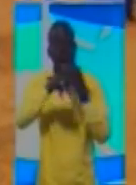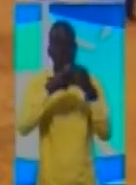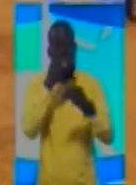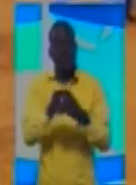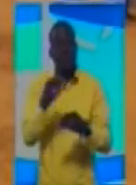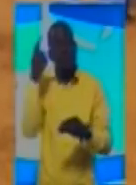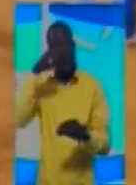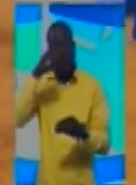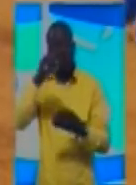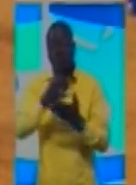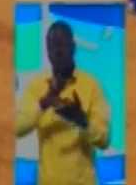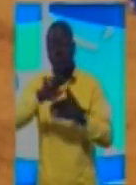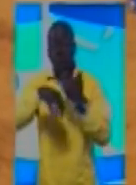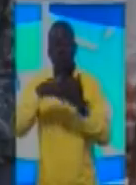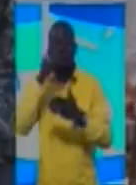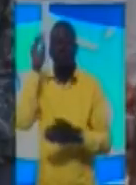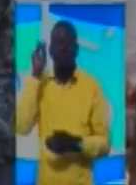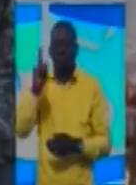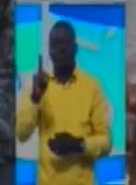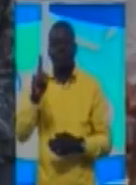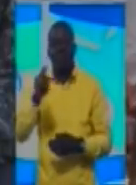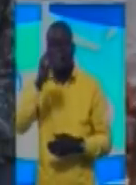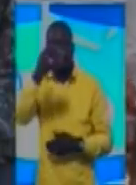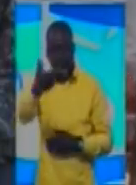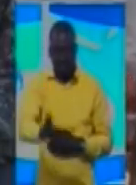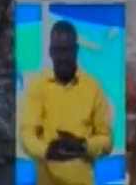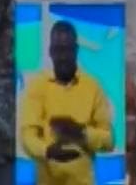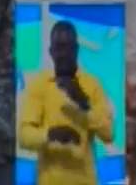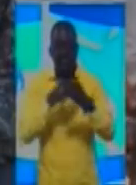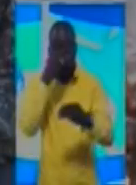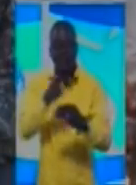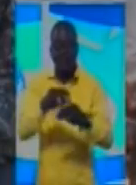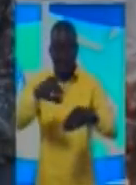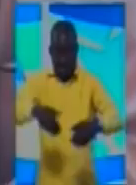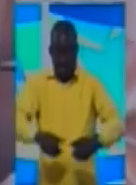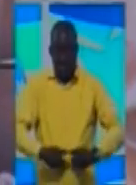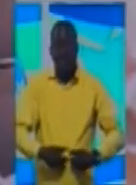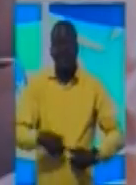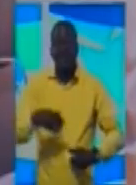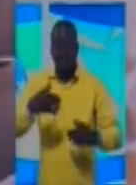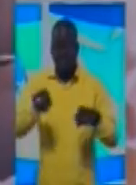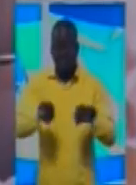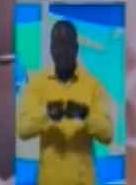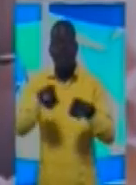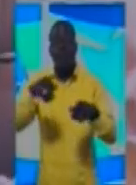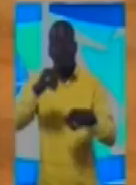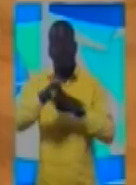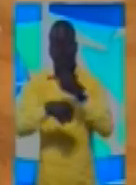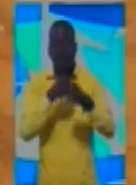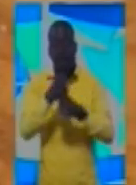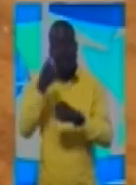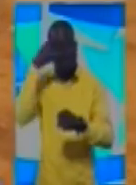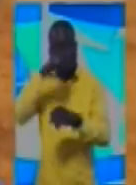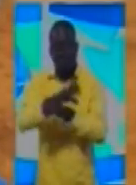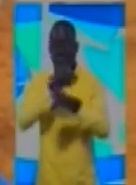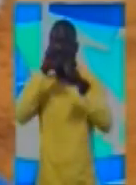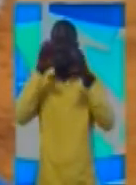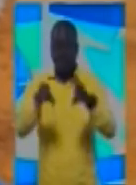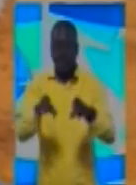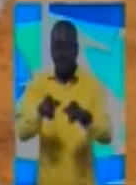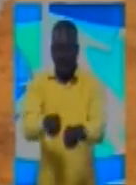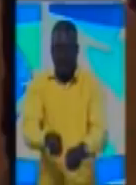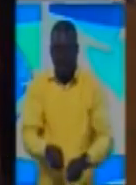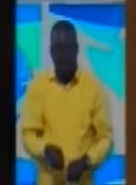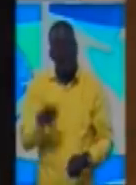pression démographique. Donc, j'invite tout le monde, tous les jeunes de mon âge, à entreprendre, surtout dans l'entrepreneuriat agricole